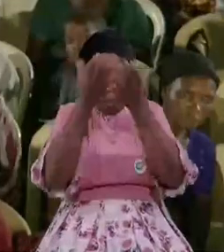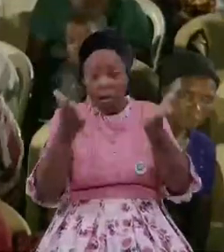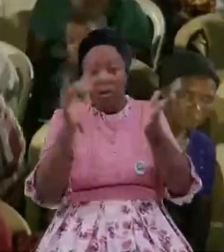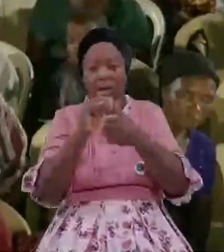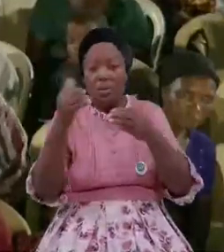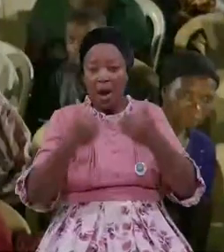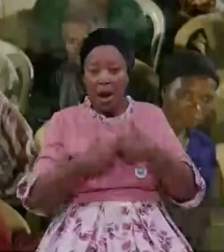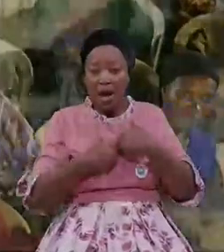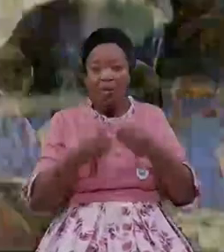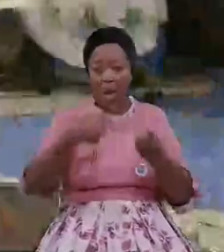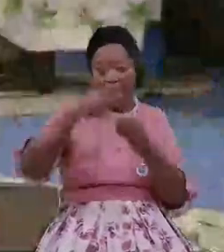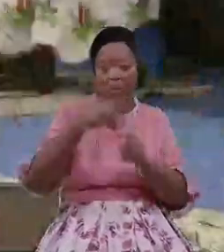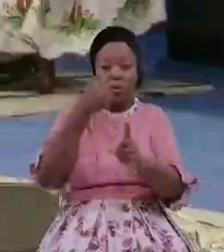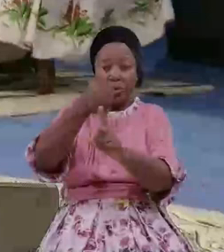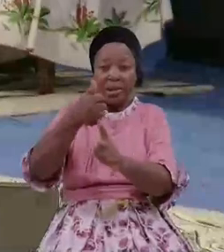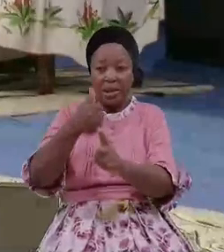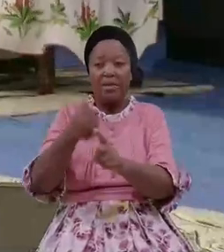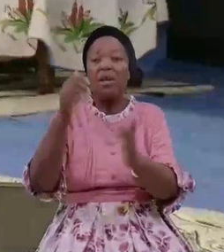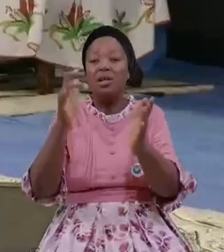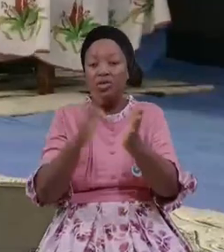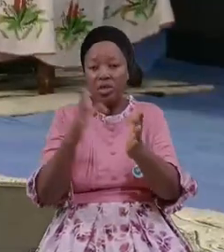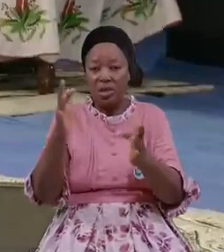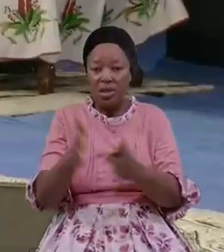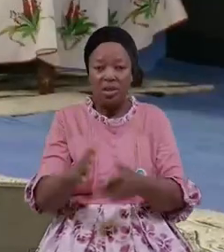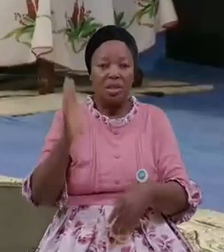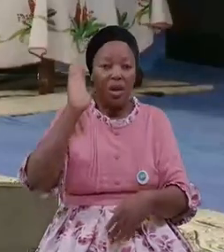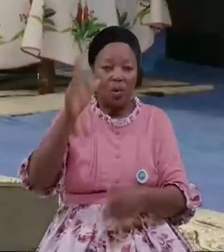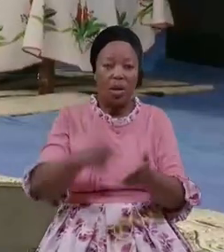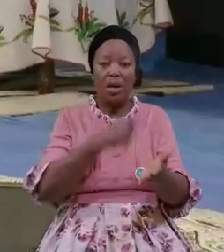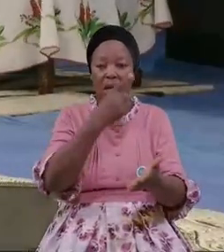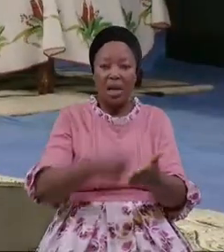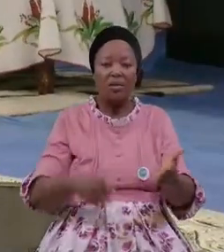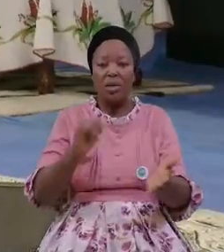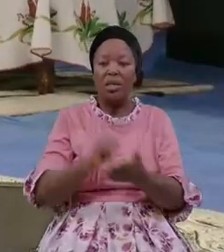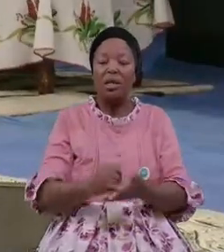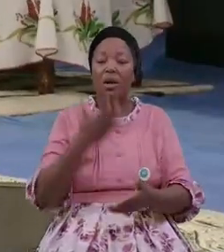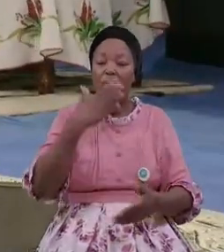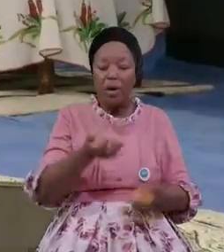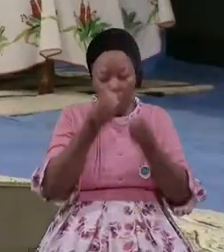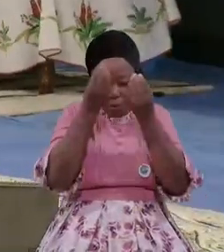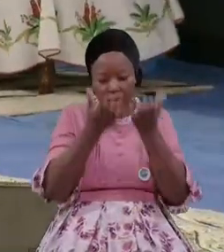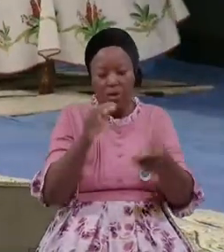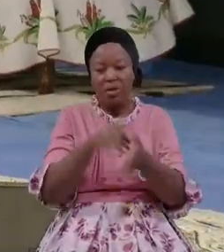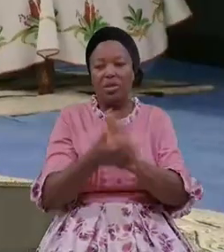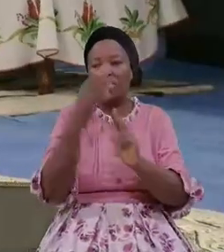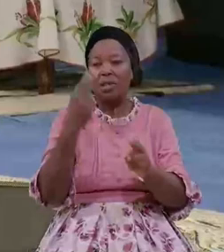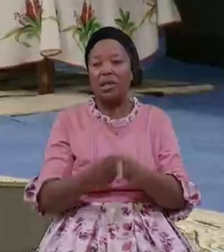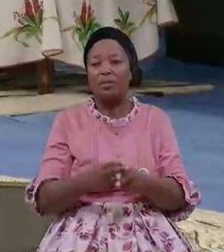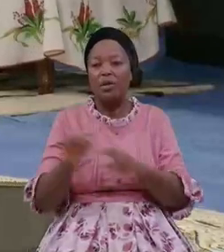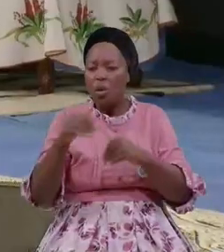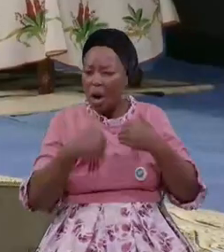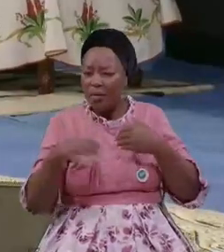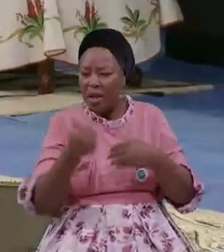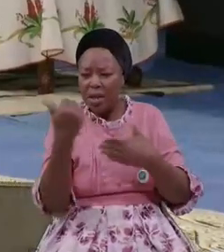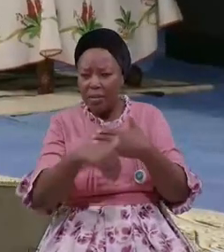que vous avez de vous-même Jésus va supprimer cette mauvaise opinion avez-vous de